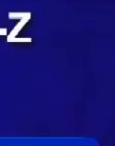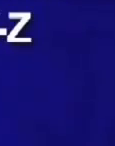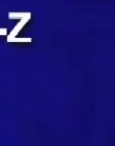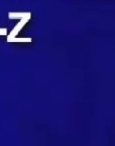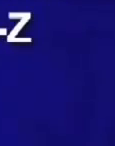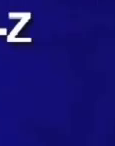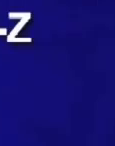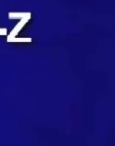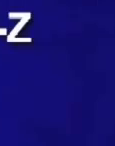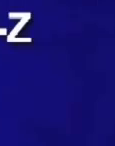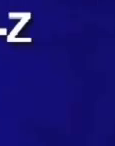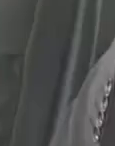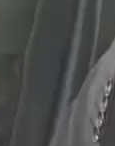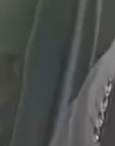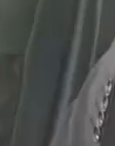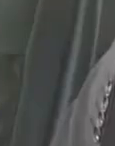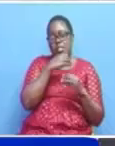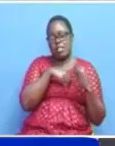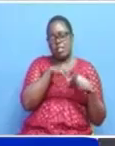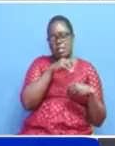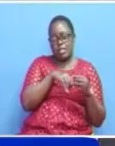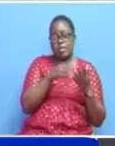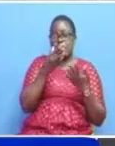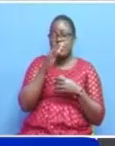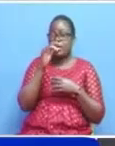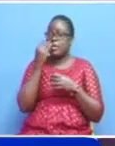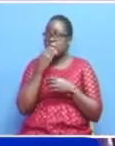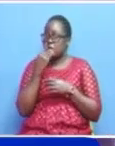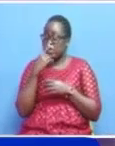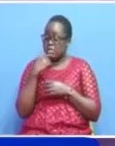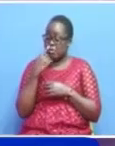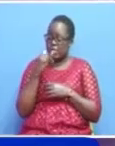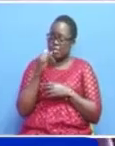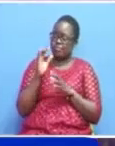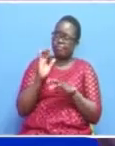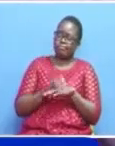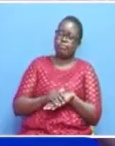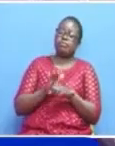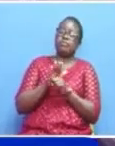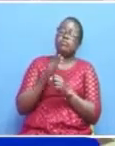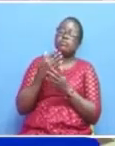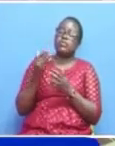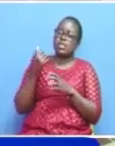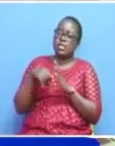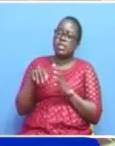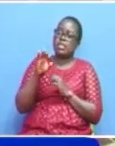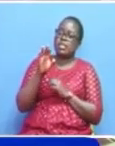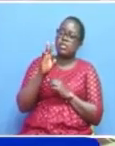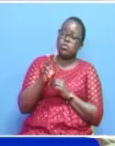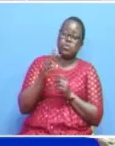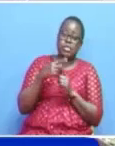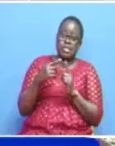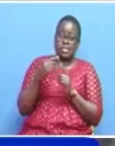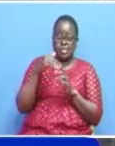na hivitu ya kana ni siko siya ulusani vala Gachagua kuwetika na taukuatika ni tena male mbingi ungua miaka ili lawe dhitu utongo